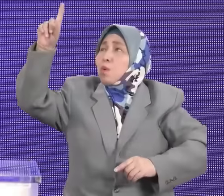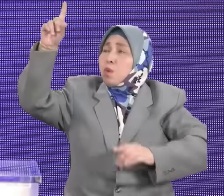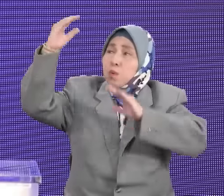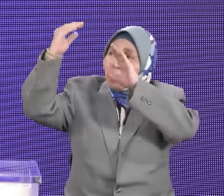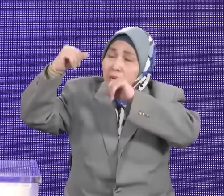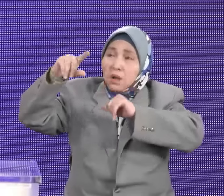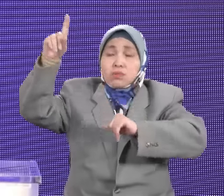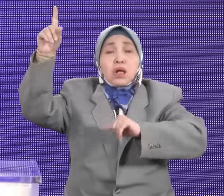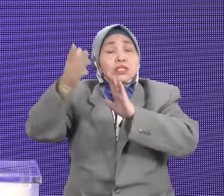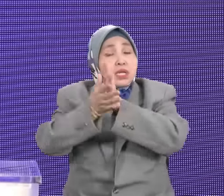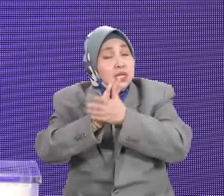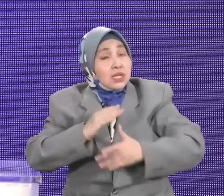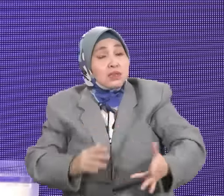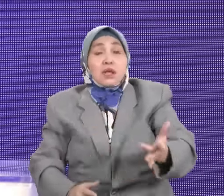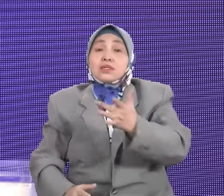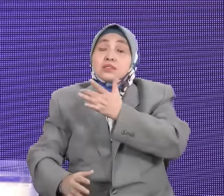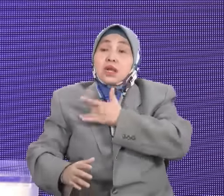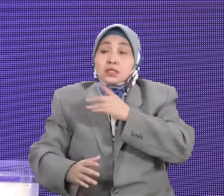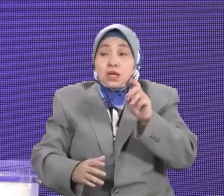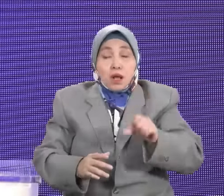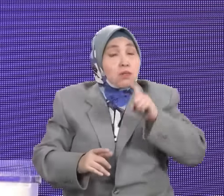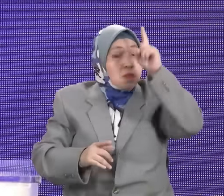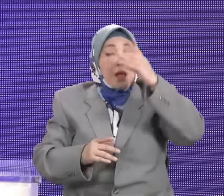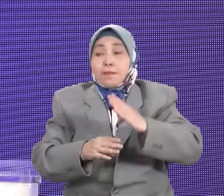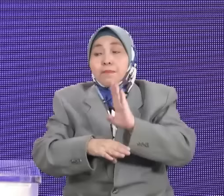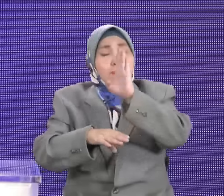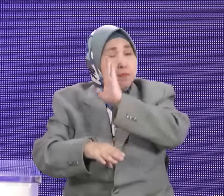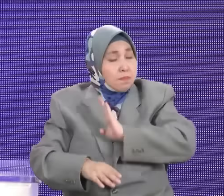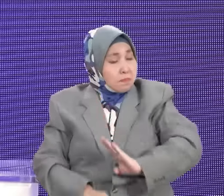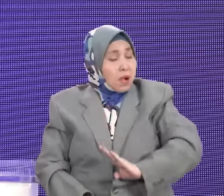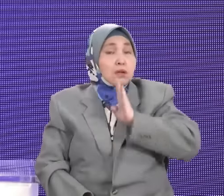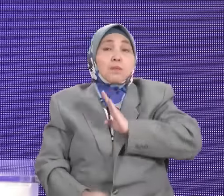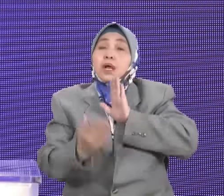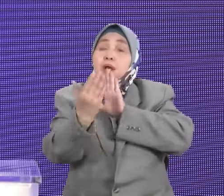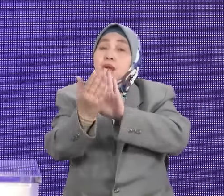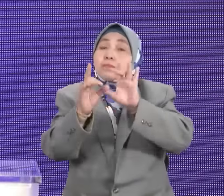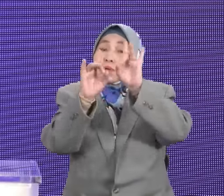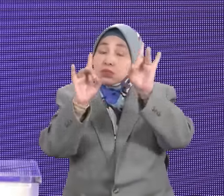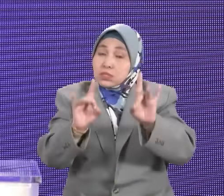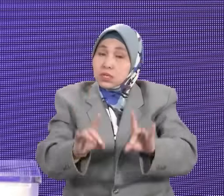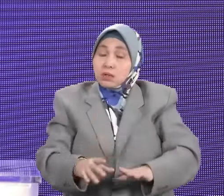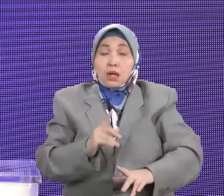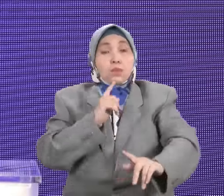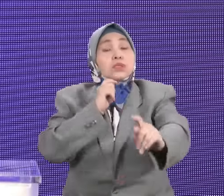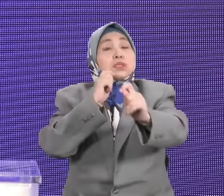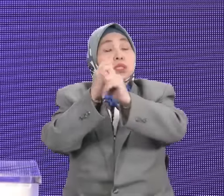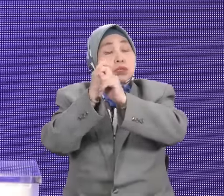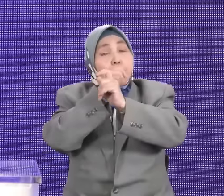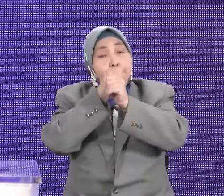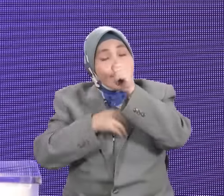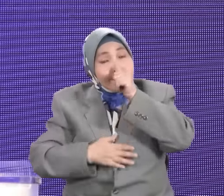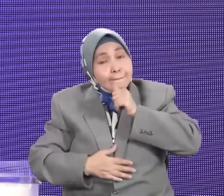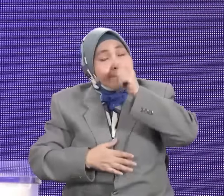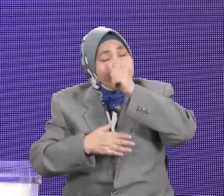maka kesannya ialah akhirnya Allah bangga kamu ini menghadapi ujian kamu nih tetap juga bersabar